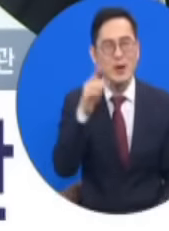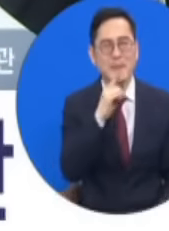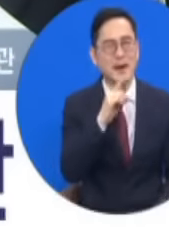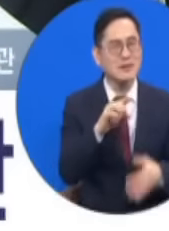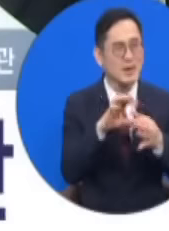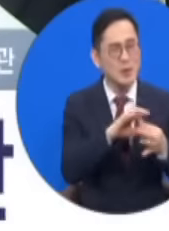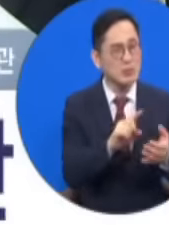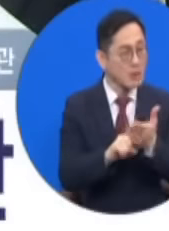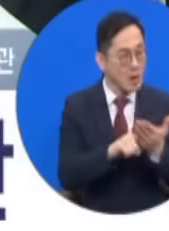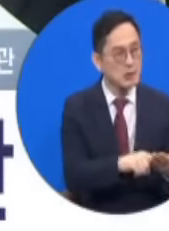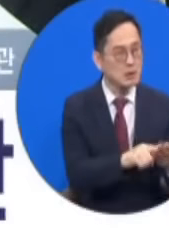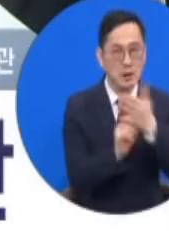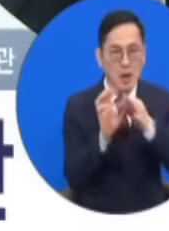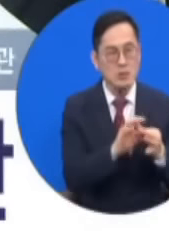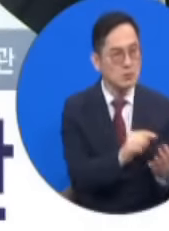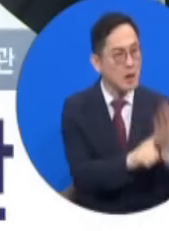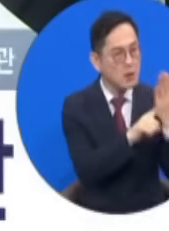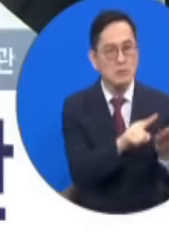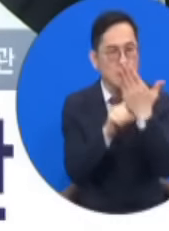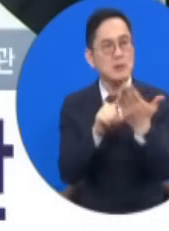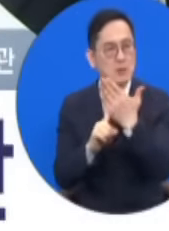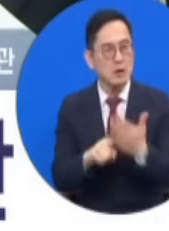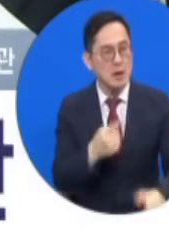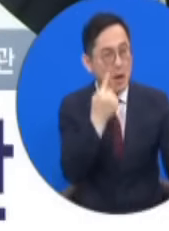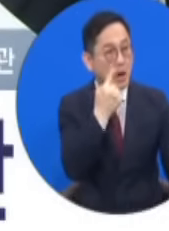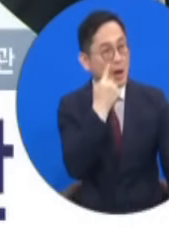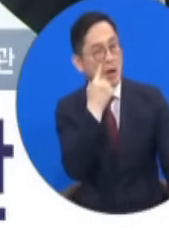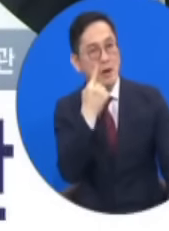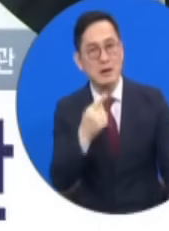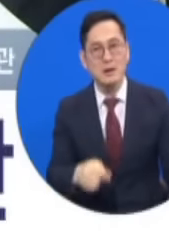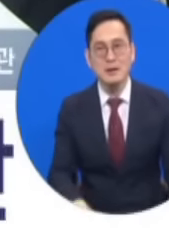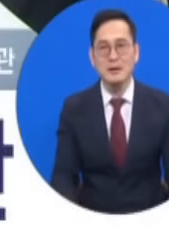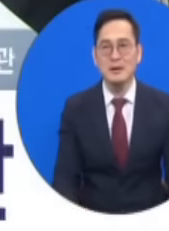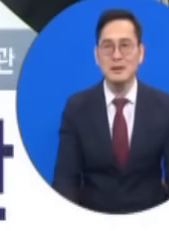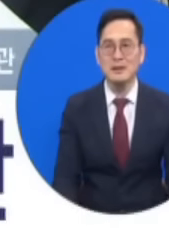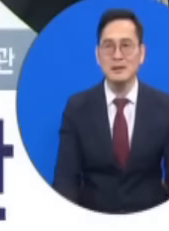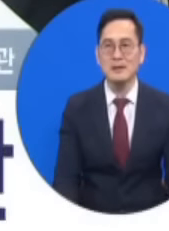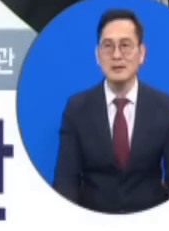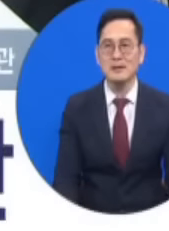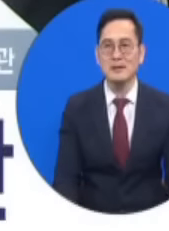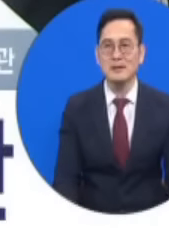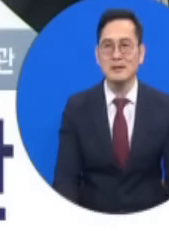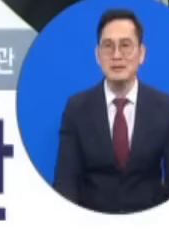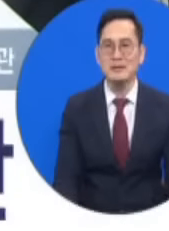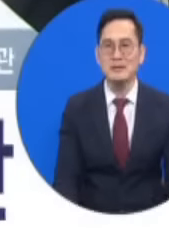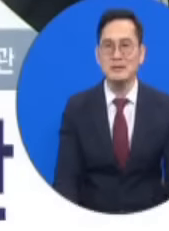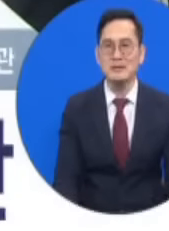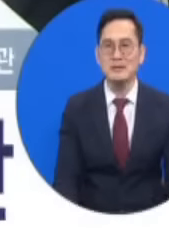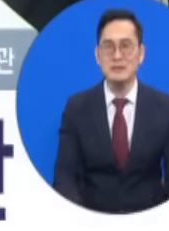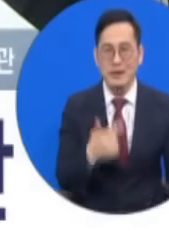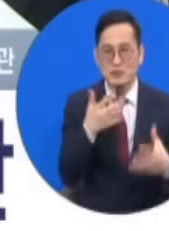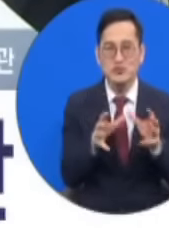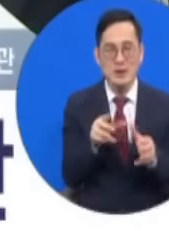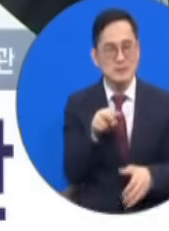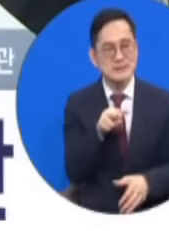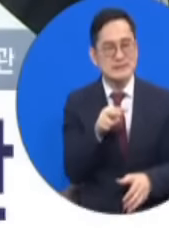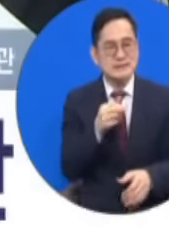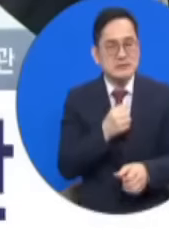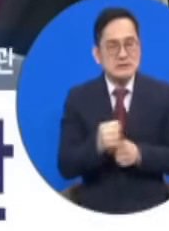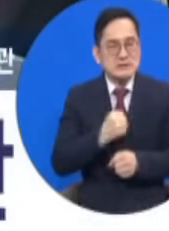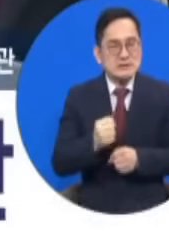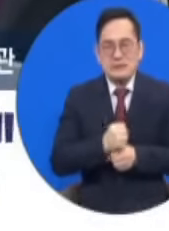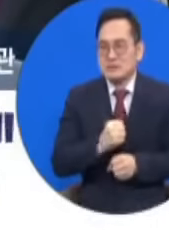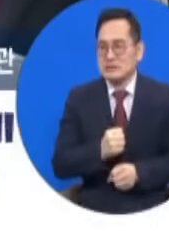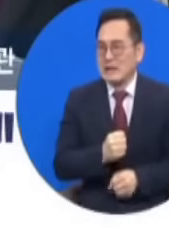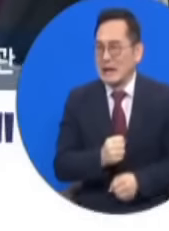본인의 저서에서 나오는 주장들을 계속 이제 뭐 봐야 되는 상황인 거죠. 그러니까 민주당 입장에서도 굉장히 아마 곤란할 거예요. 그리고 그